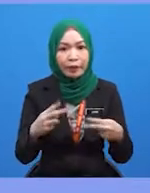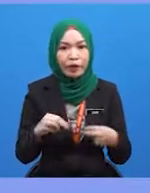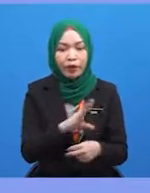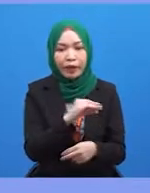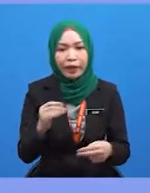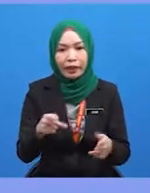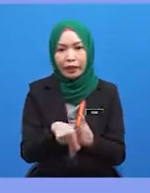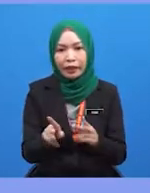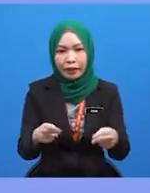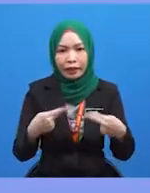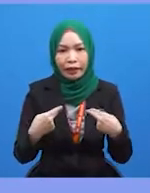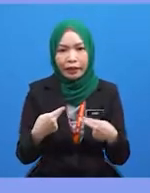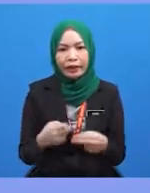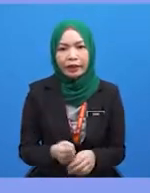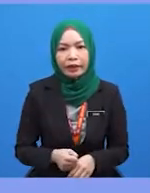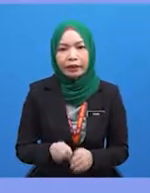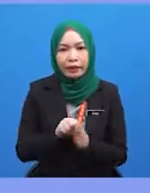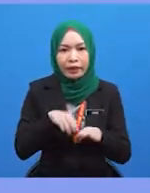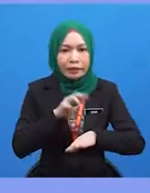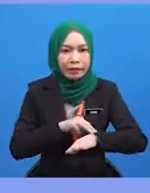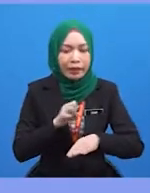kehendak semasa pengguna.